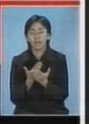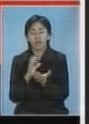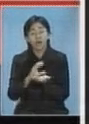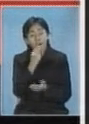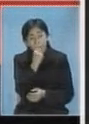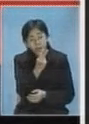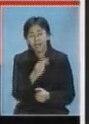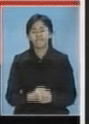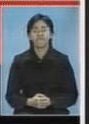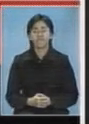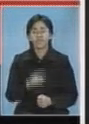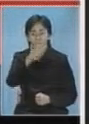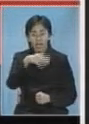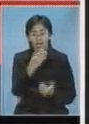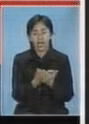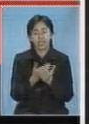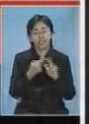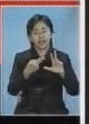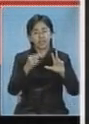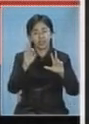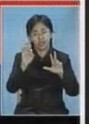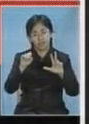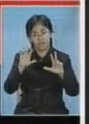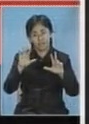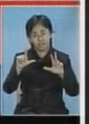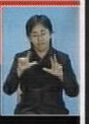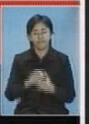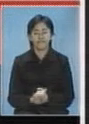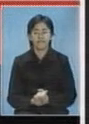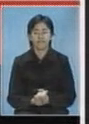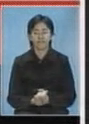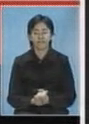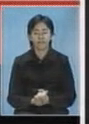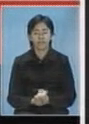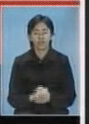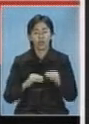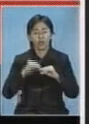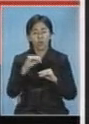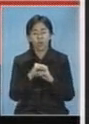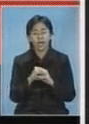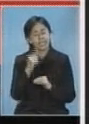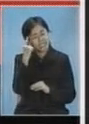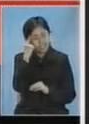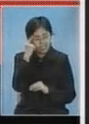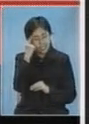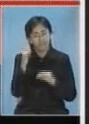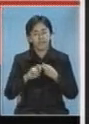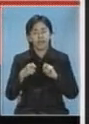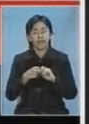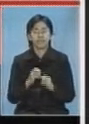เอาละกันครับรถยนต์คันแรกใช้30,095ล้านครับโครงการที่ท่านไม่ควรจะให้เกิดครับ